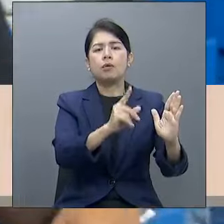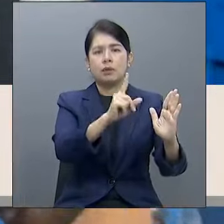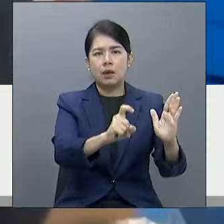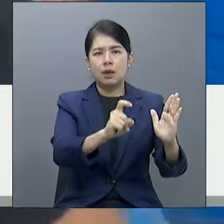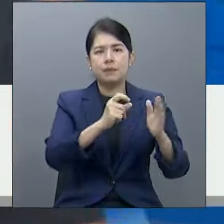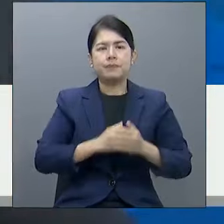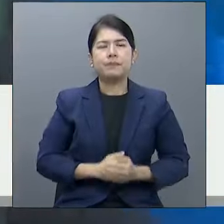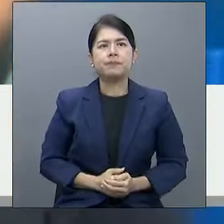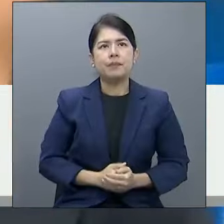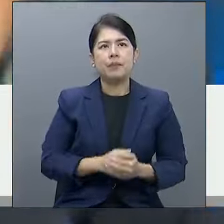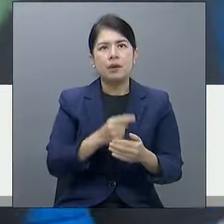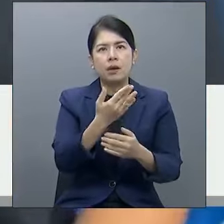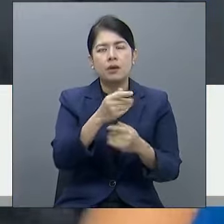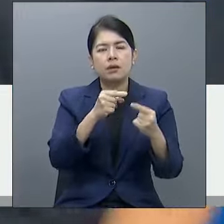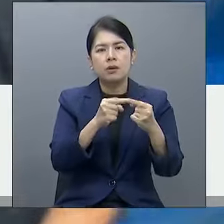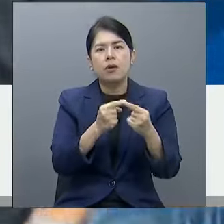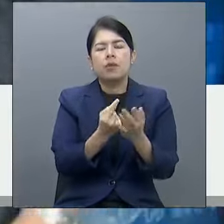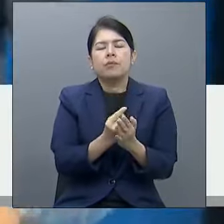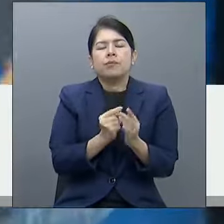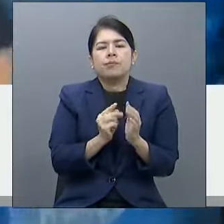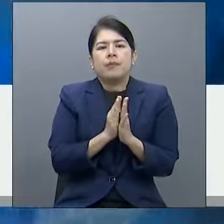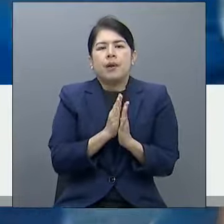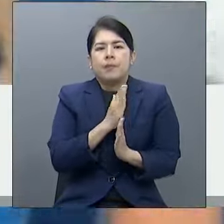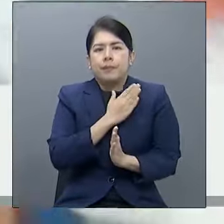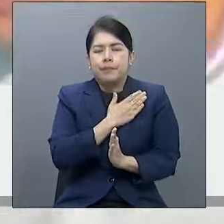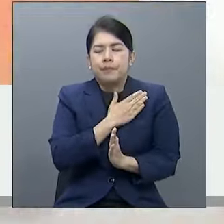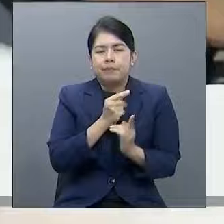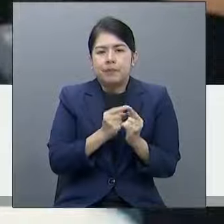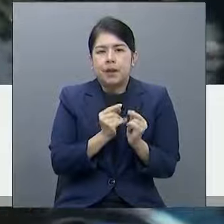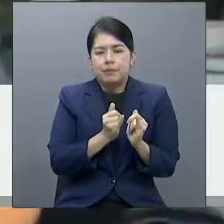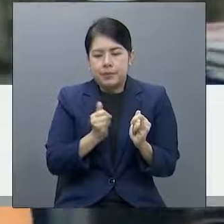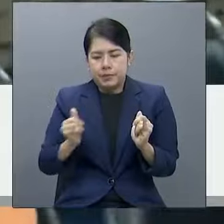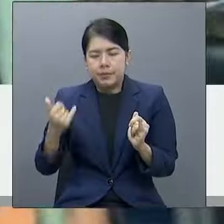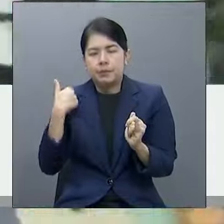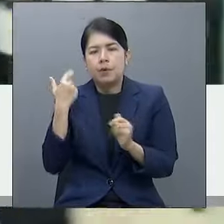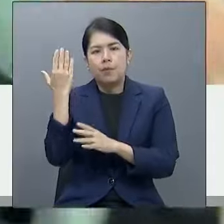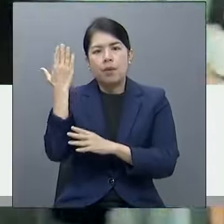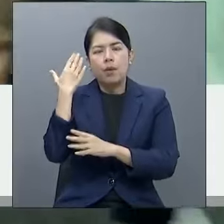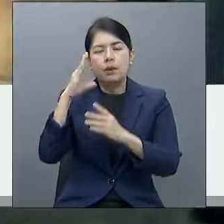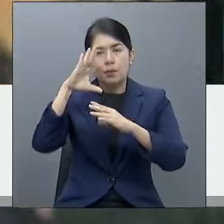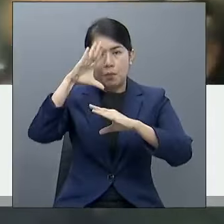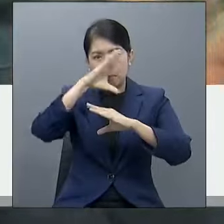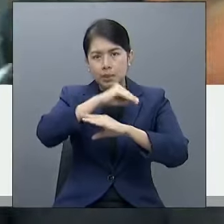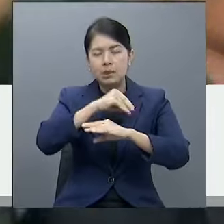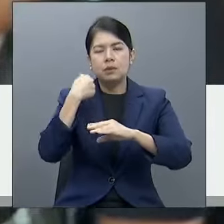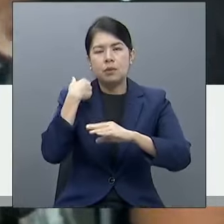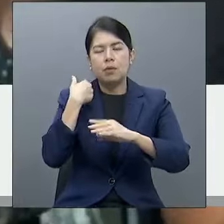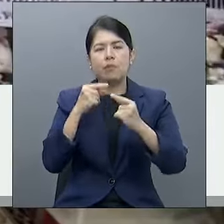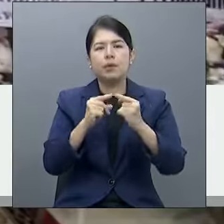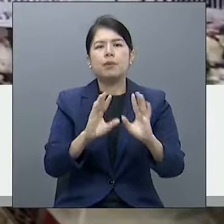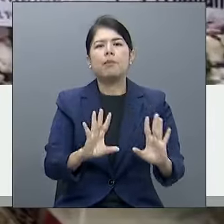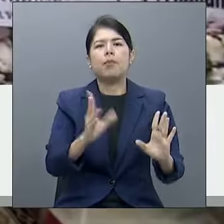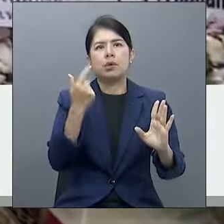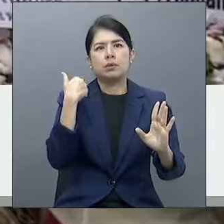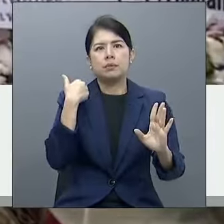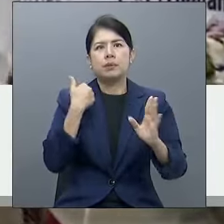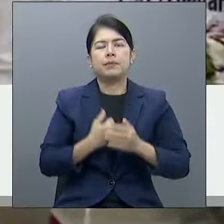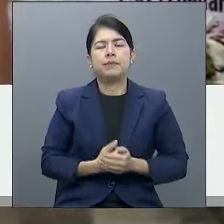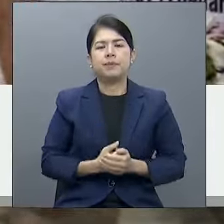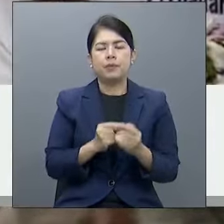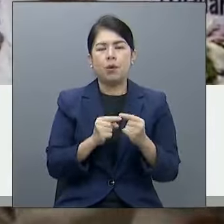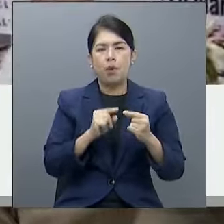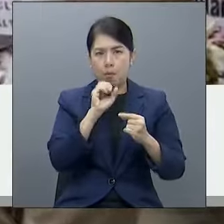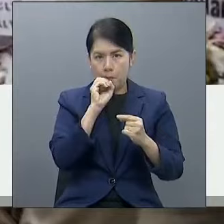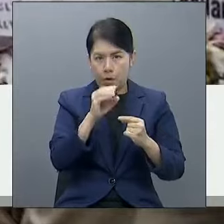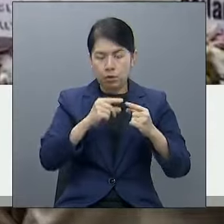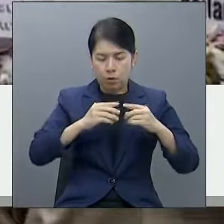หลังจากเสร็จสิ้นการสวดอภิธรรมศพเมื่อคืนนี้เป็นคืนสุดท้ายค่ะนางสาววรรณพรยอมรับนะคะว่าเมื่อวันที่26มกราค